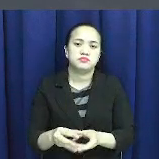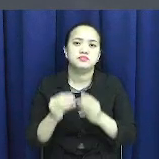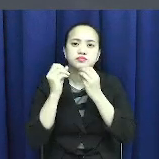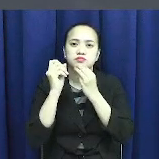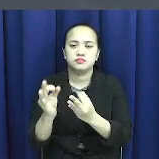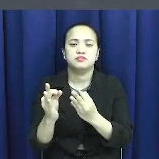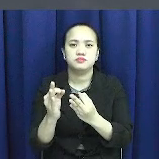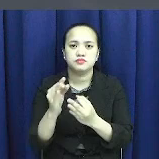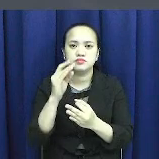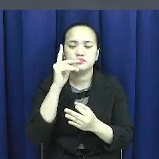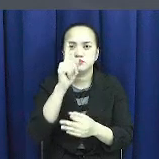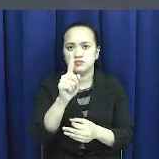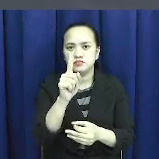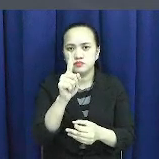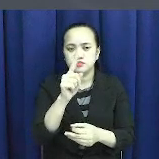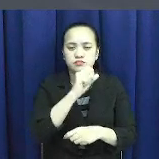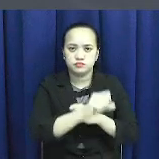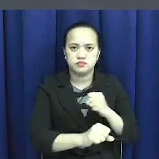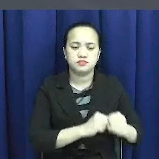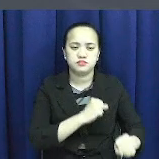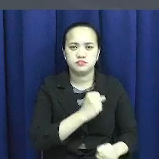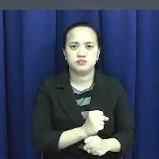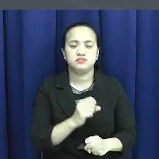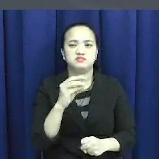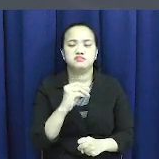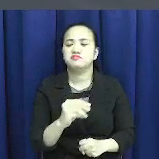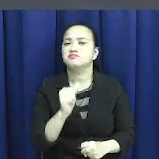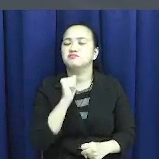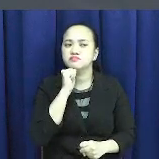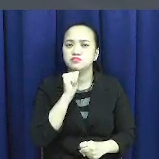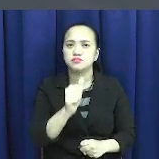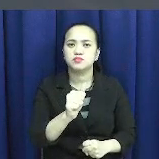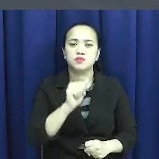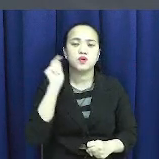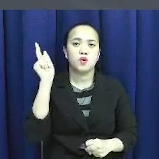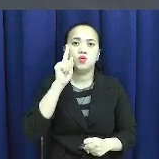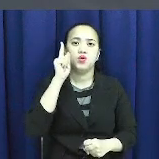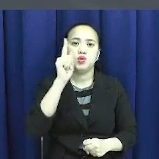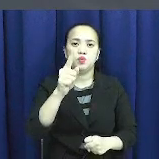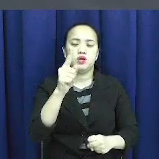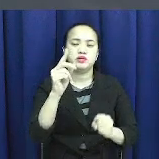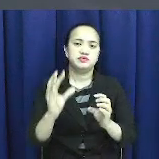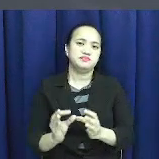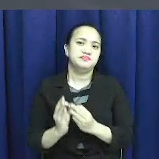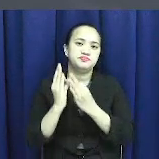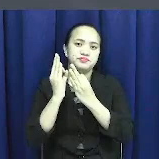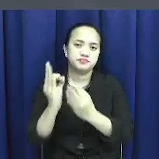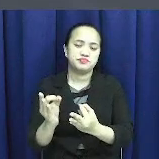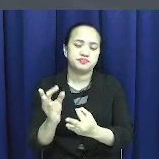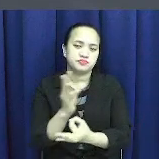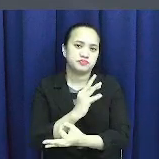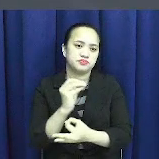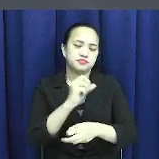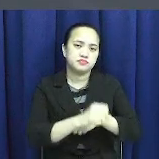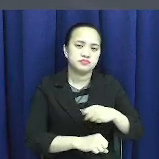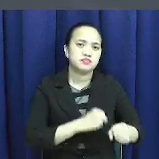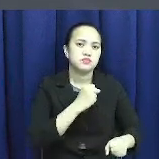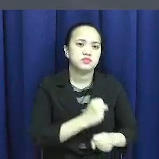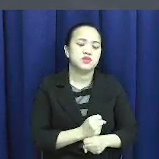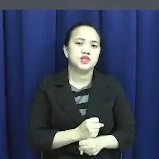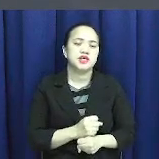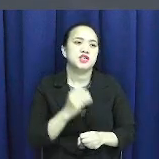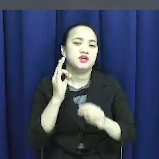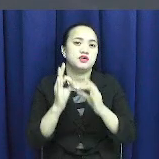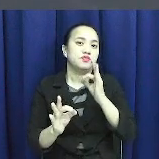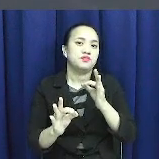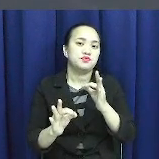sacrifice. At hindi po pwede na ang isang tao ay mag-o-offer siya ng sacrifice kung hindi naman